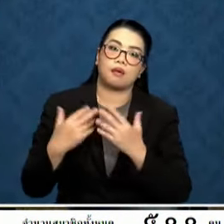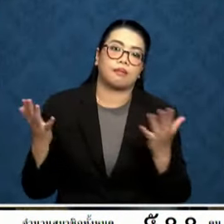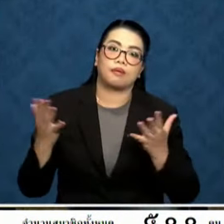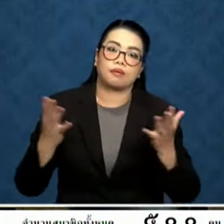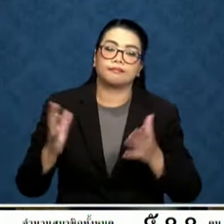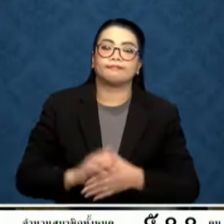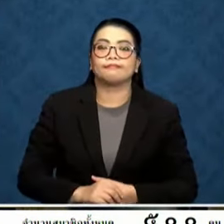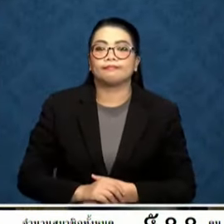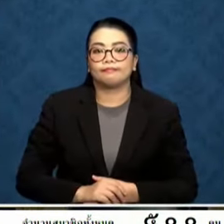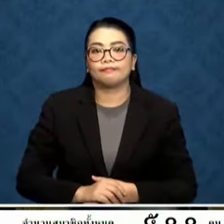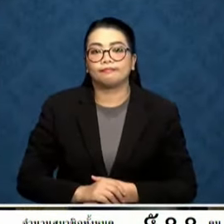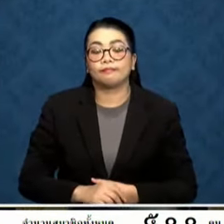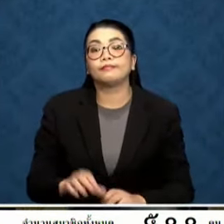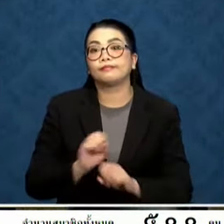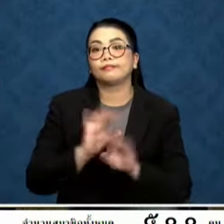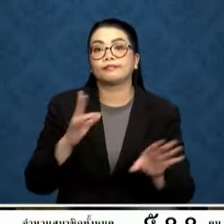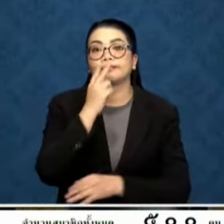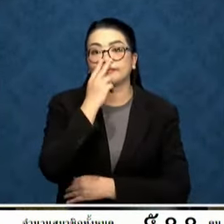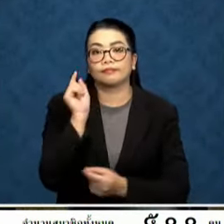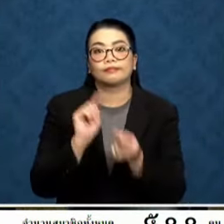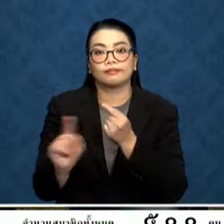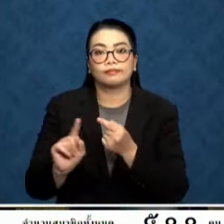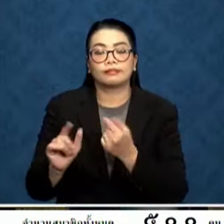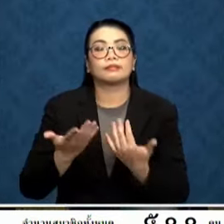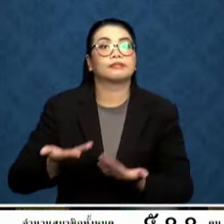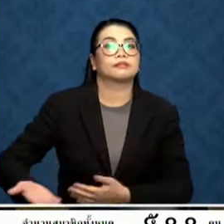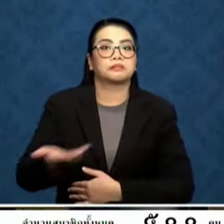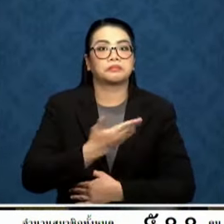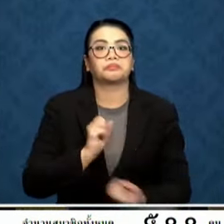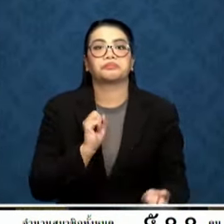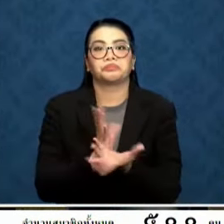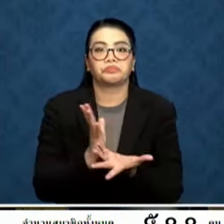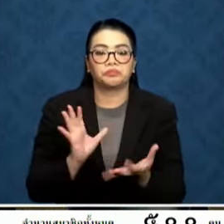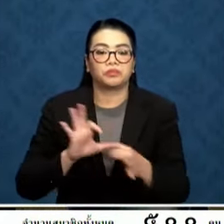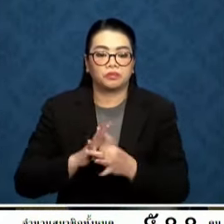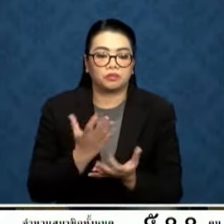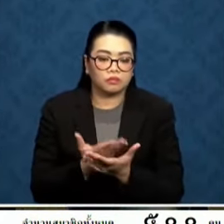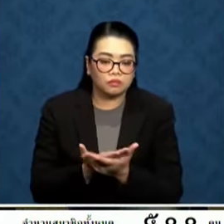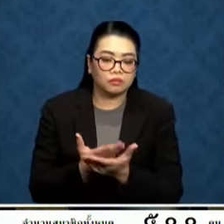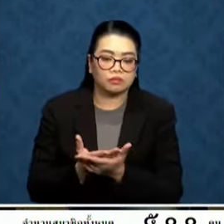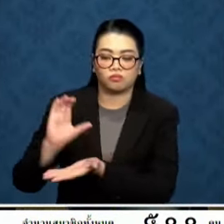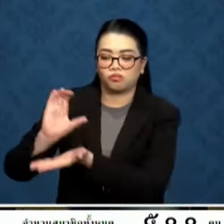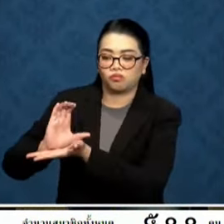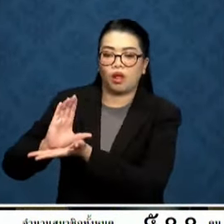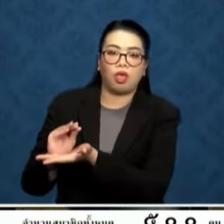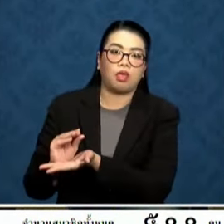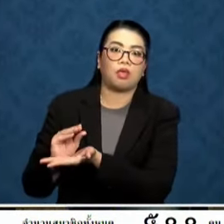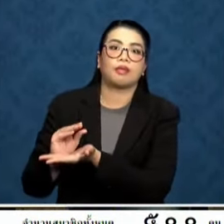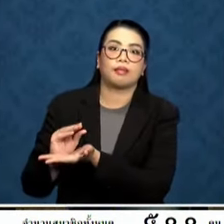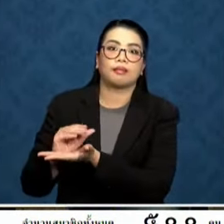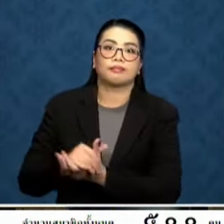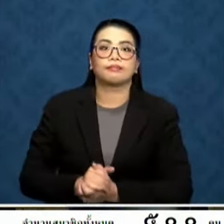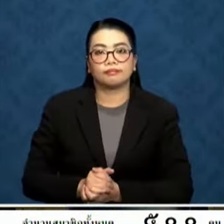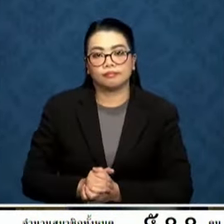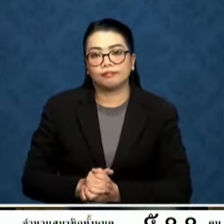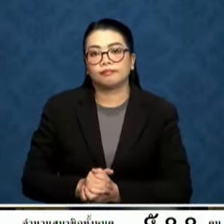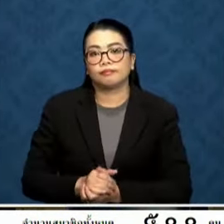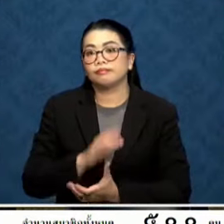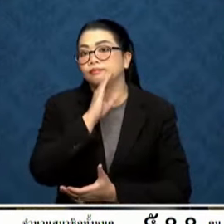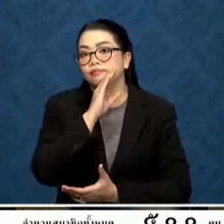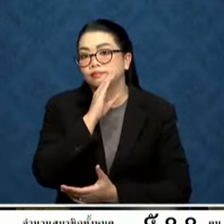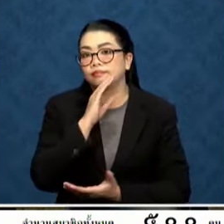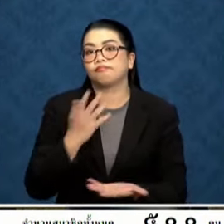แล้วชัดเจนว่าเราจะสูญเสียพื้นที่ทางการคลังนะครับหากเรา